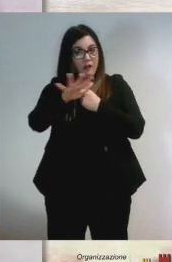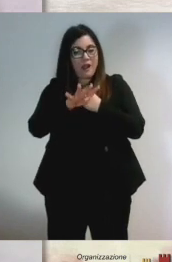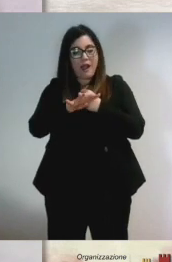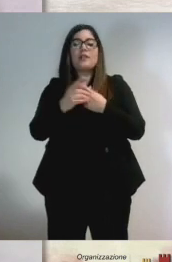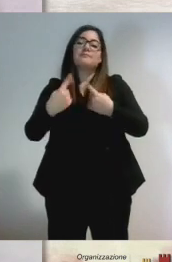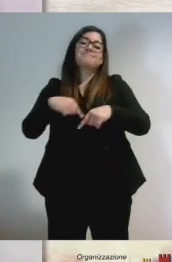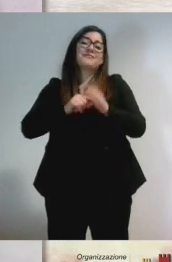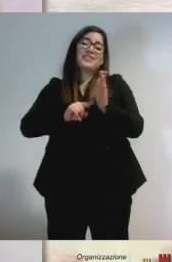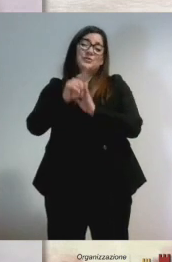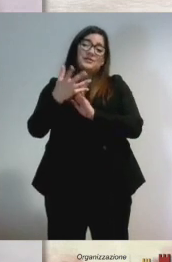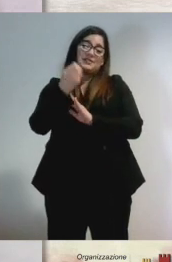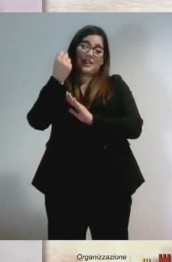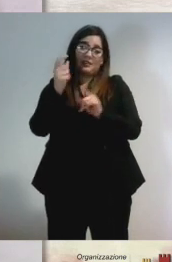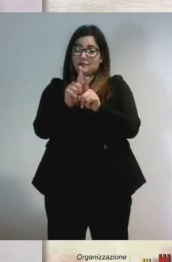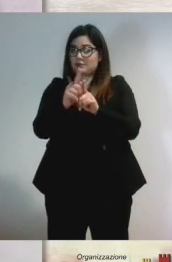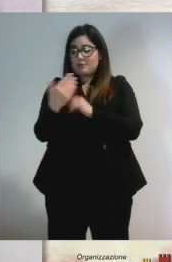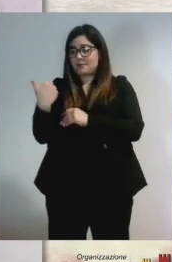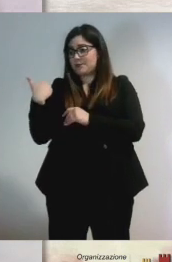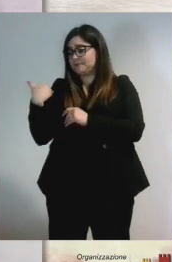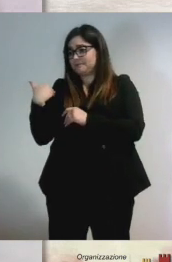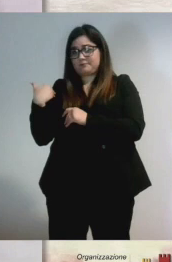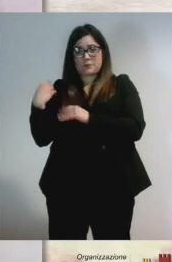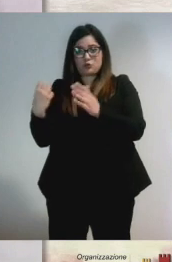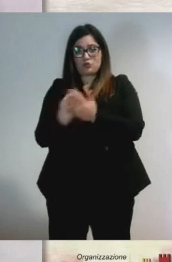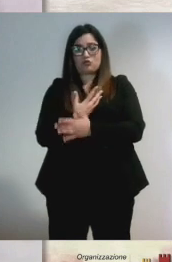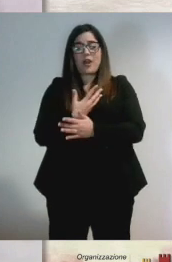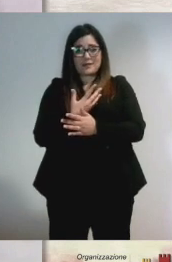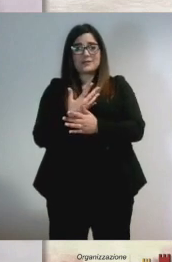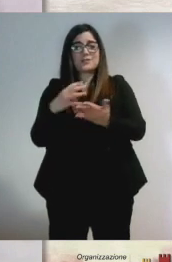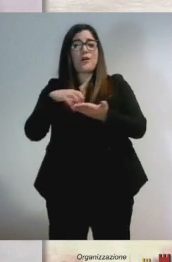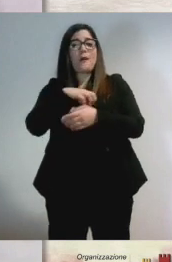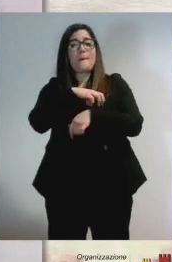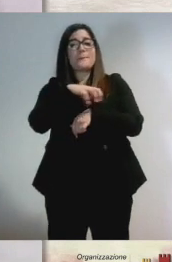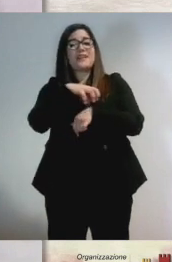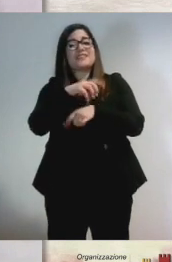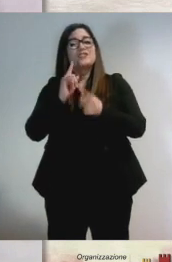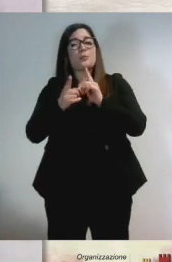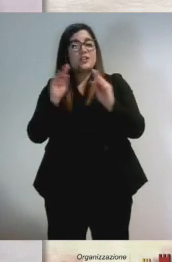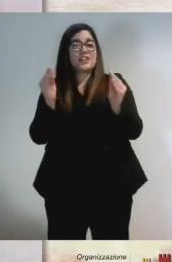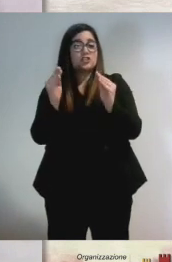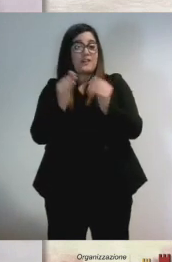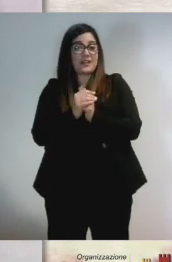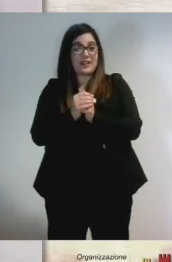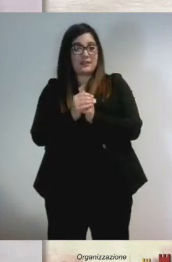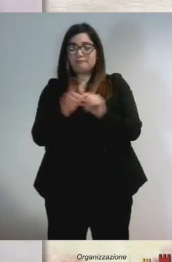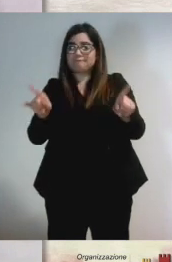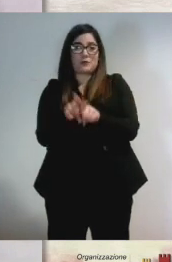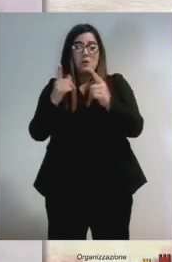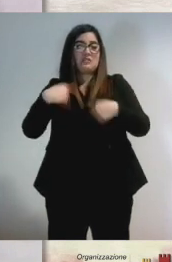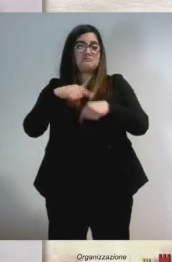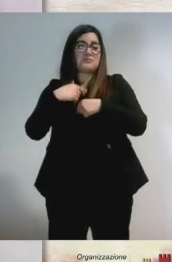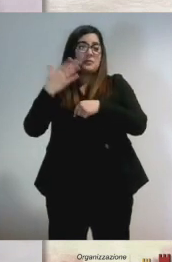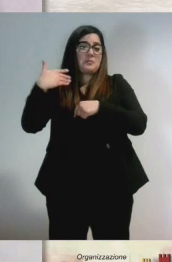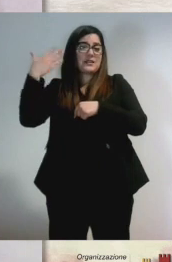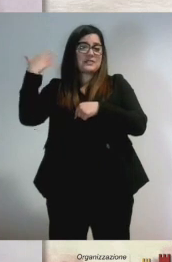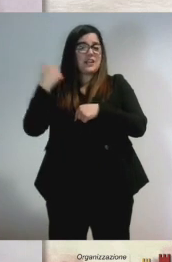in questi giorni con il ministro delle politiche giovanili e come è successo anche a noi nel passato Io non